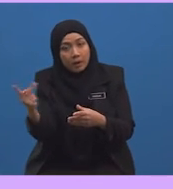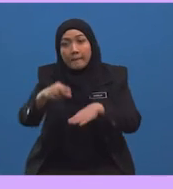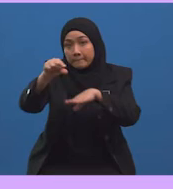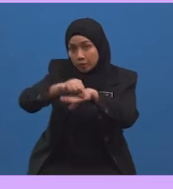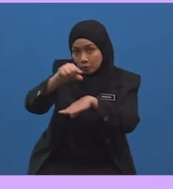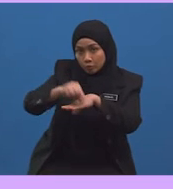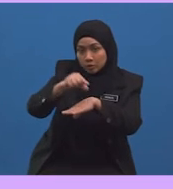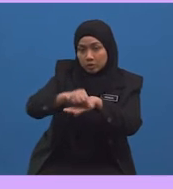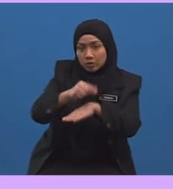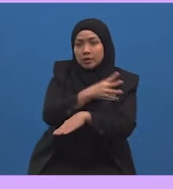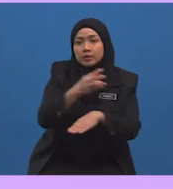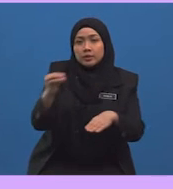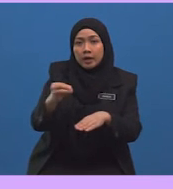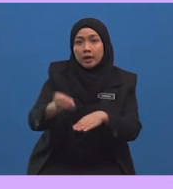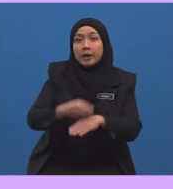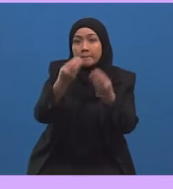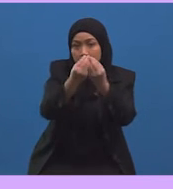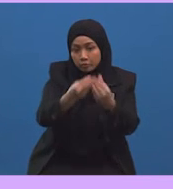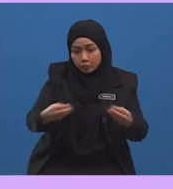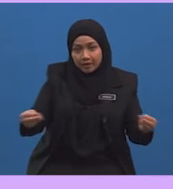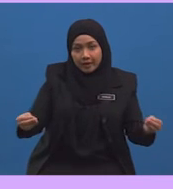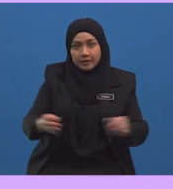pengguna dan pengurai.